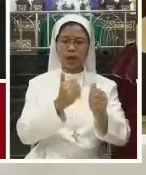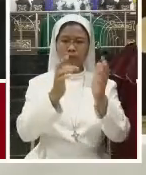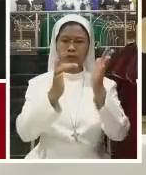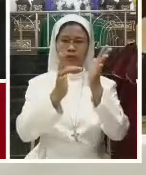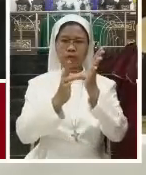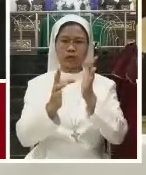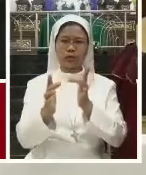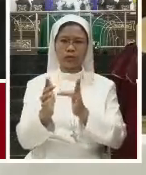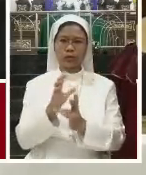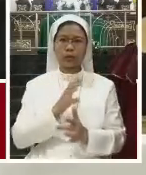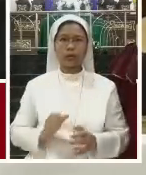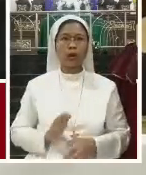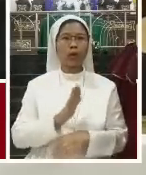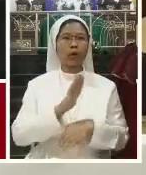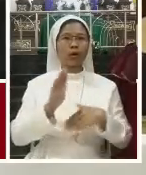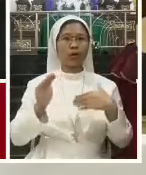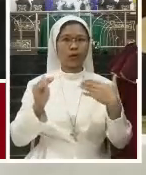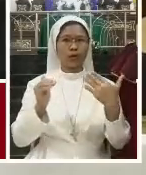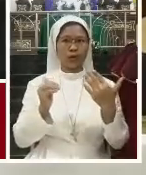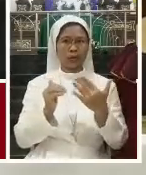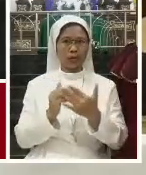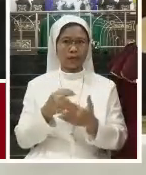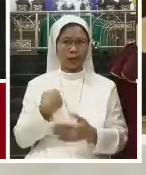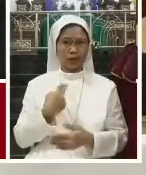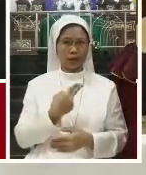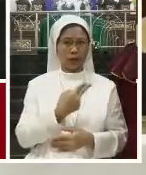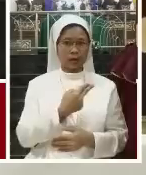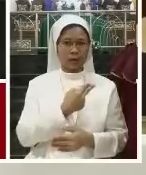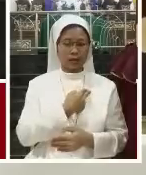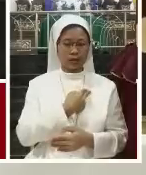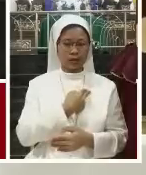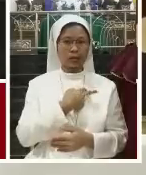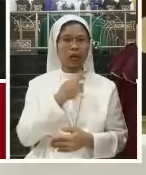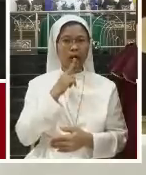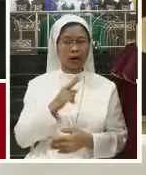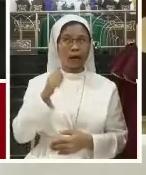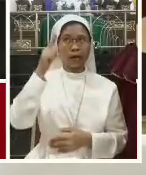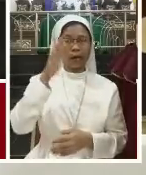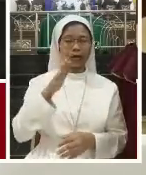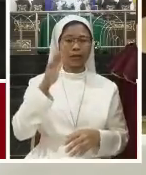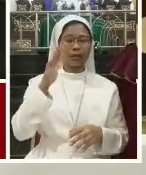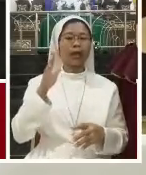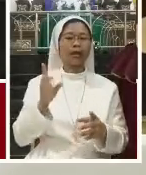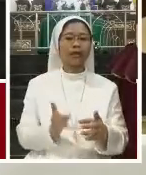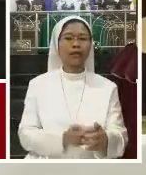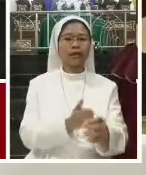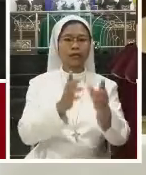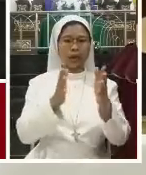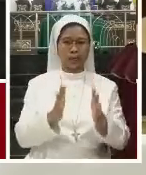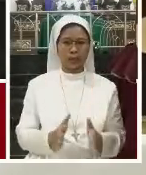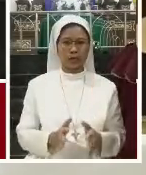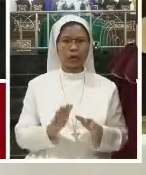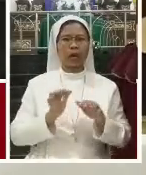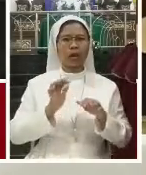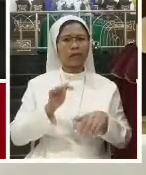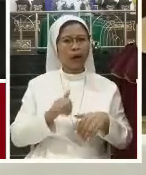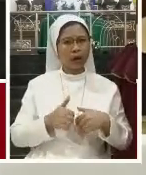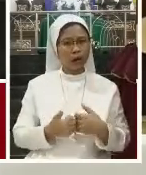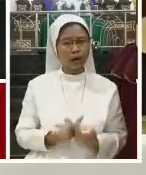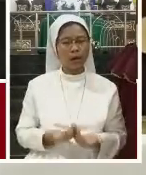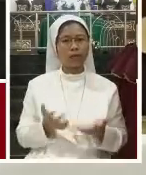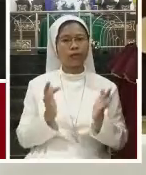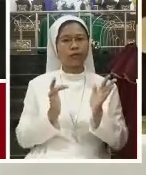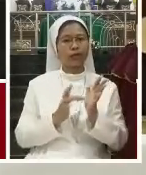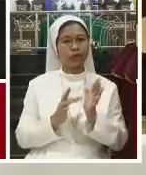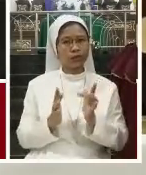kitang gabos na inapudan niya bilang sa iyang mga disipulos. Kung tano si Kristo naging